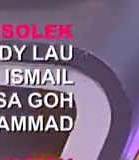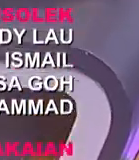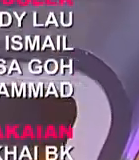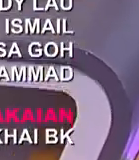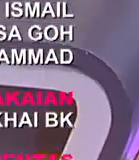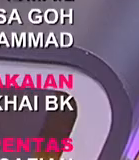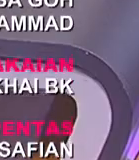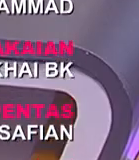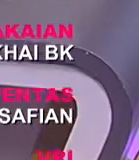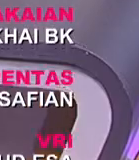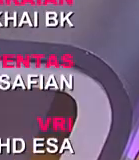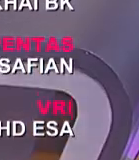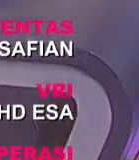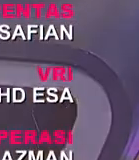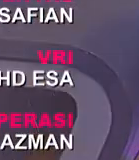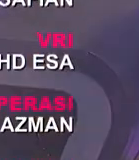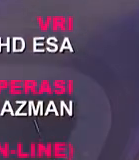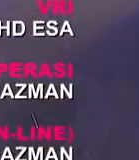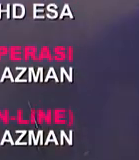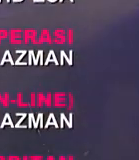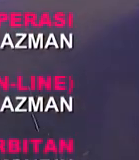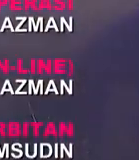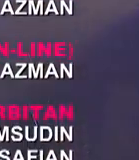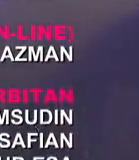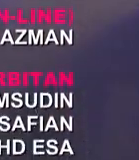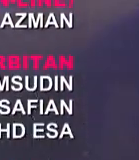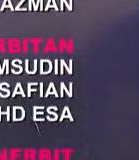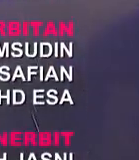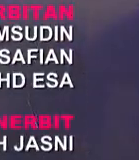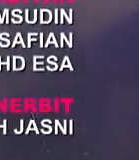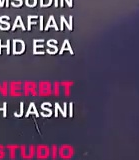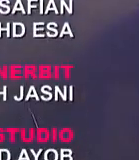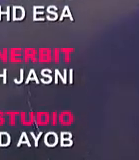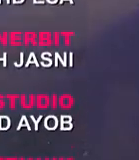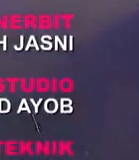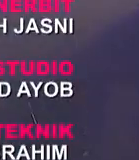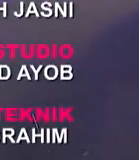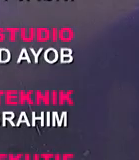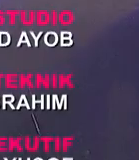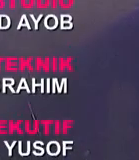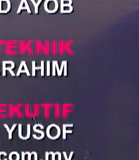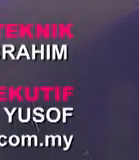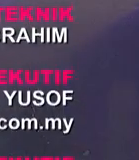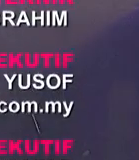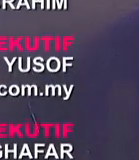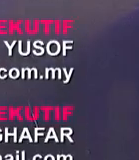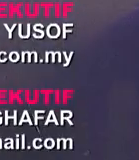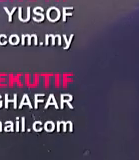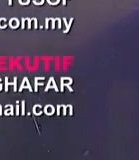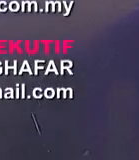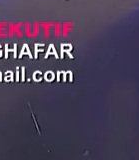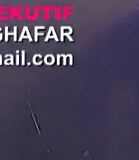mana kan sama kamu seorang pisang emas dibawa